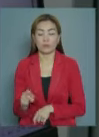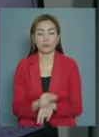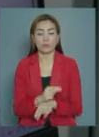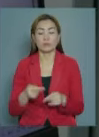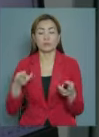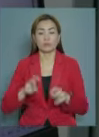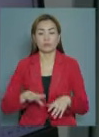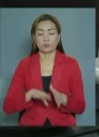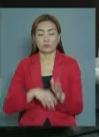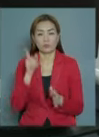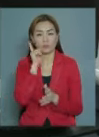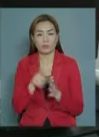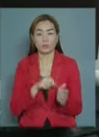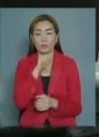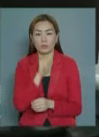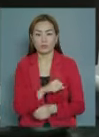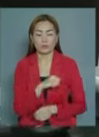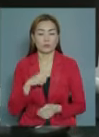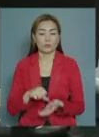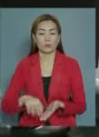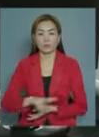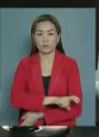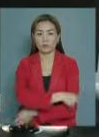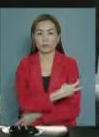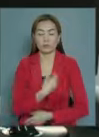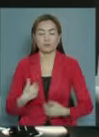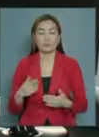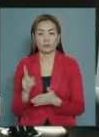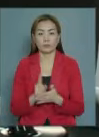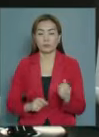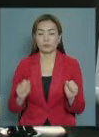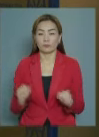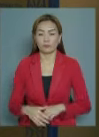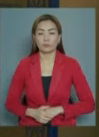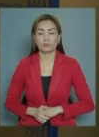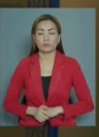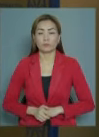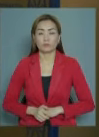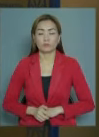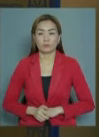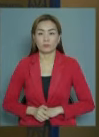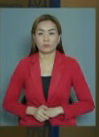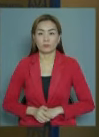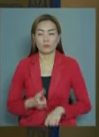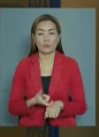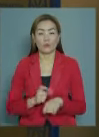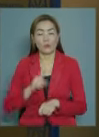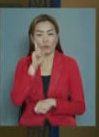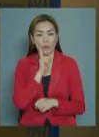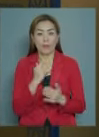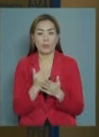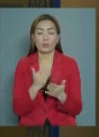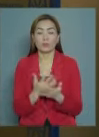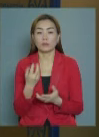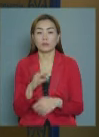емханаға келмей-ақ мобильді қосымша арқылы өзінің учаскелік дәрігеріне жазыла алады. Бағдарлама өте ыңғайлы. Оның